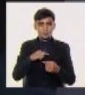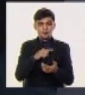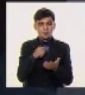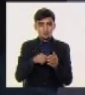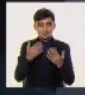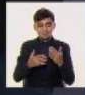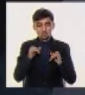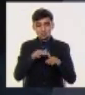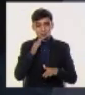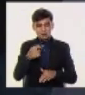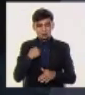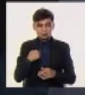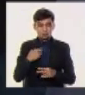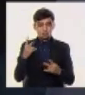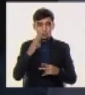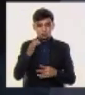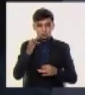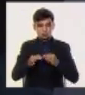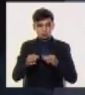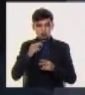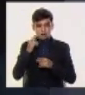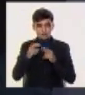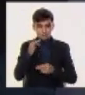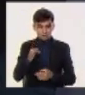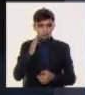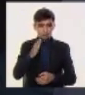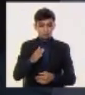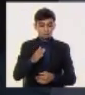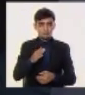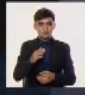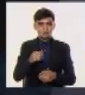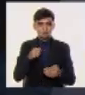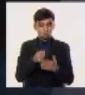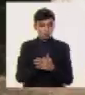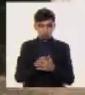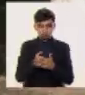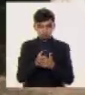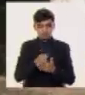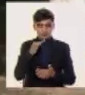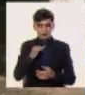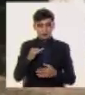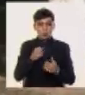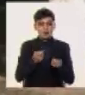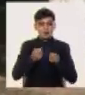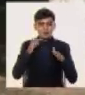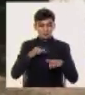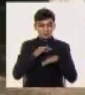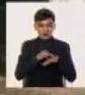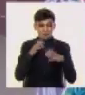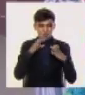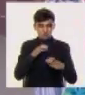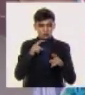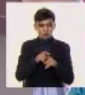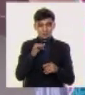не решится, мы должны вынуждены обратиться в суд. Будем до конца идти. В управлении пассажирского транспорта уверяют,